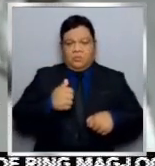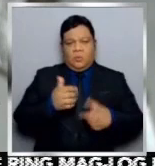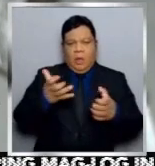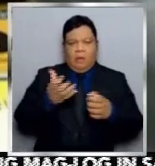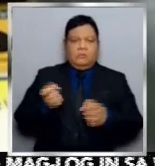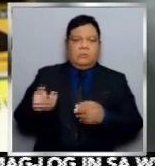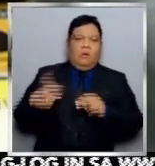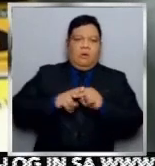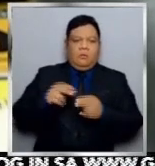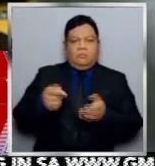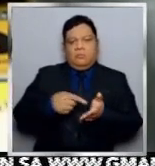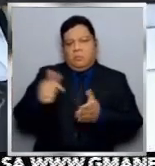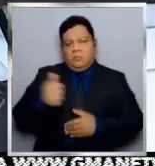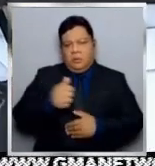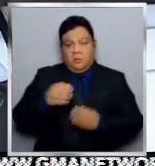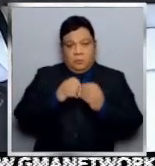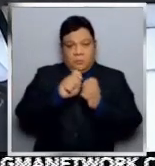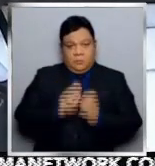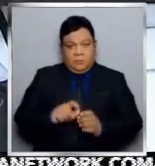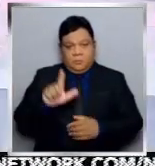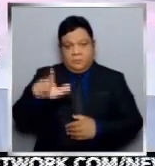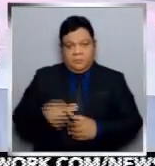Ang iba pang detalye ihatid namin, maya-maya lang.